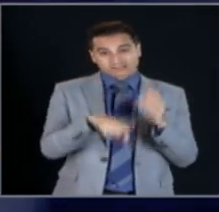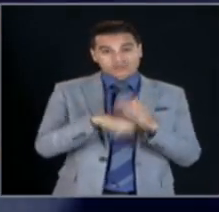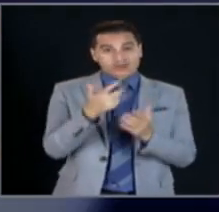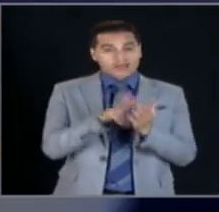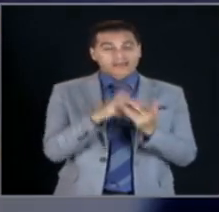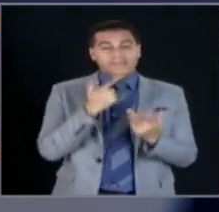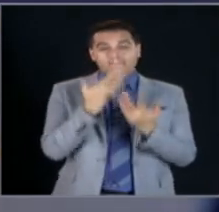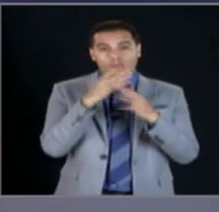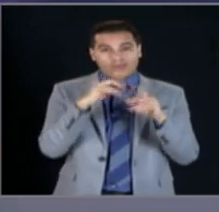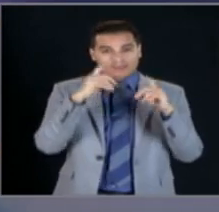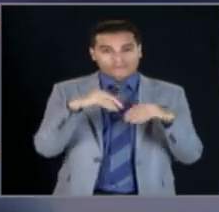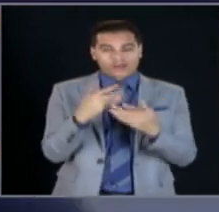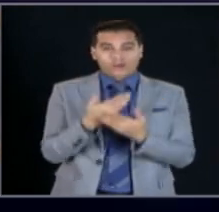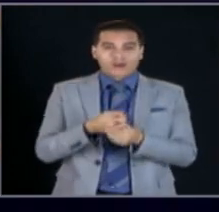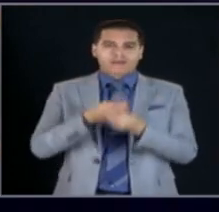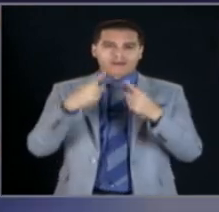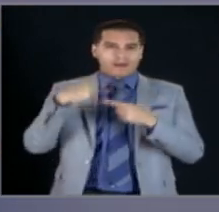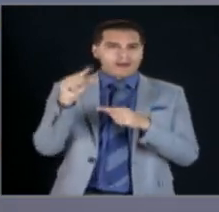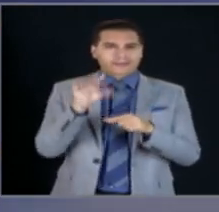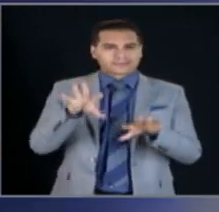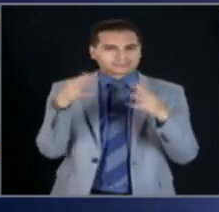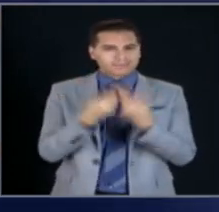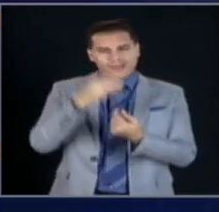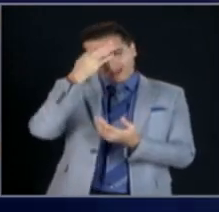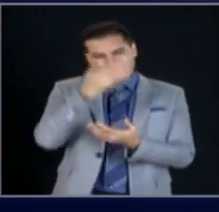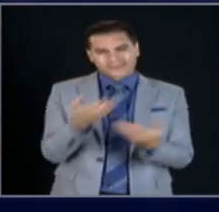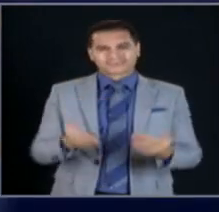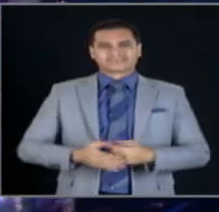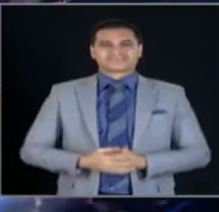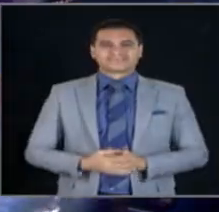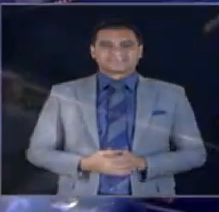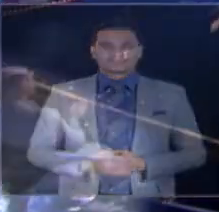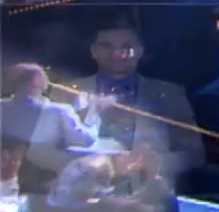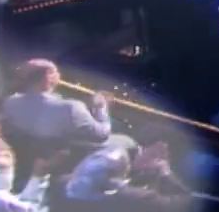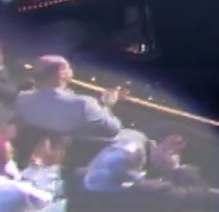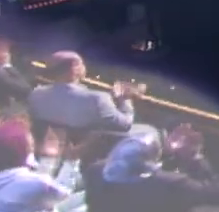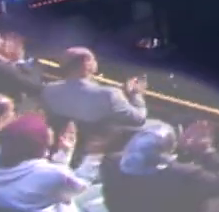بتمنى لكم كل التوفيق والى اللقاء وحلقه جديده مع العباقره